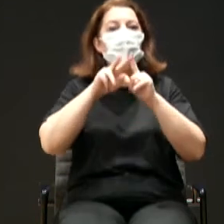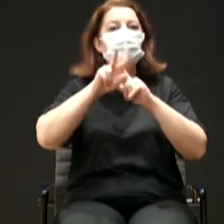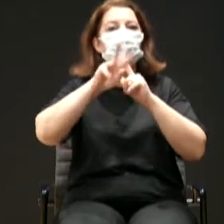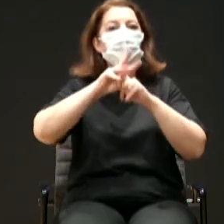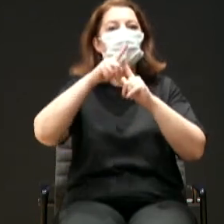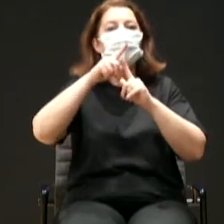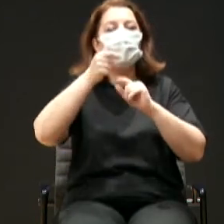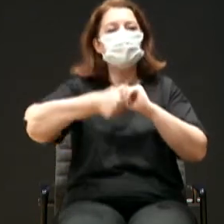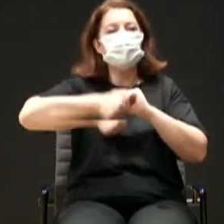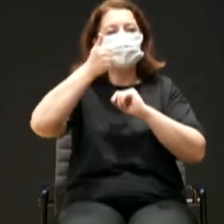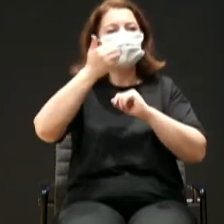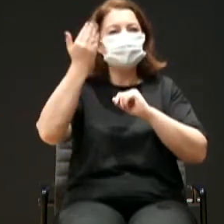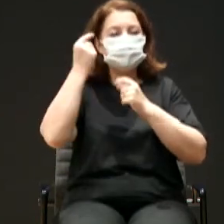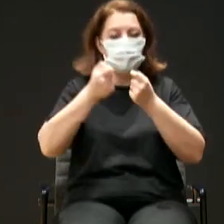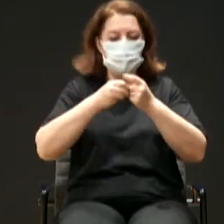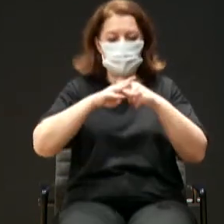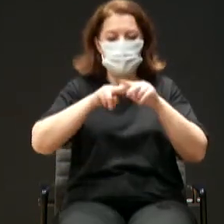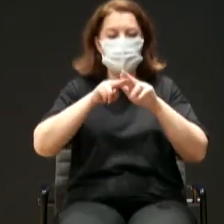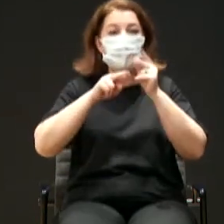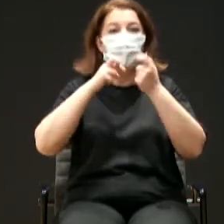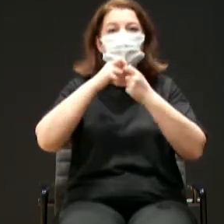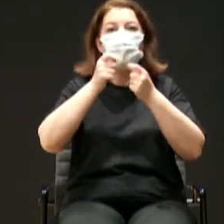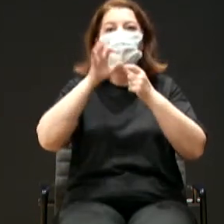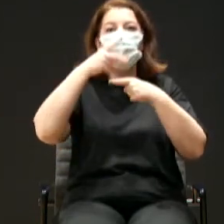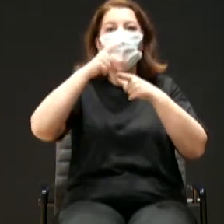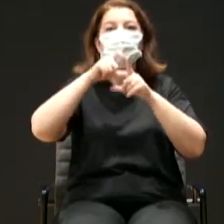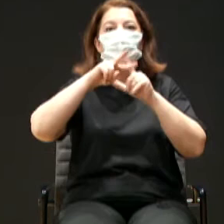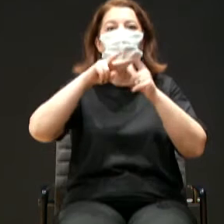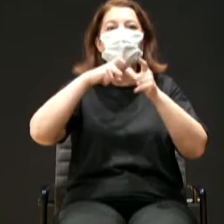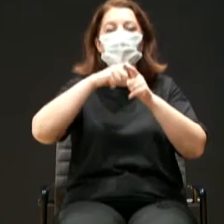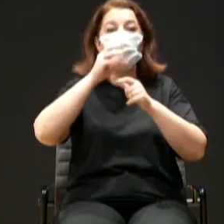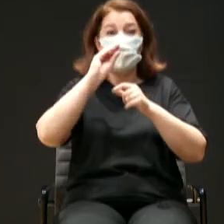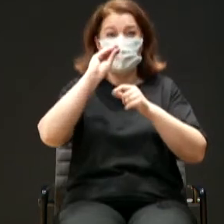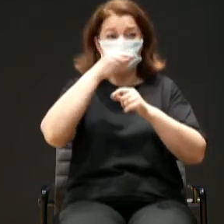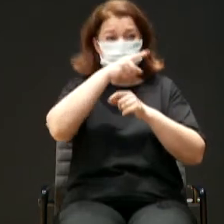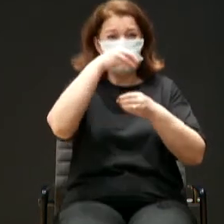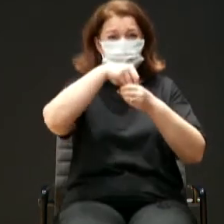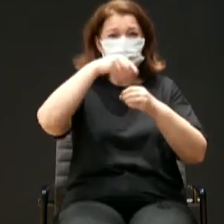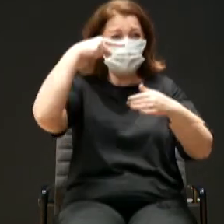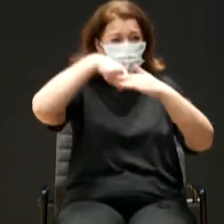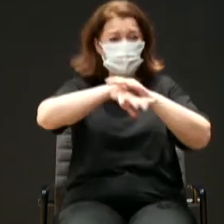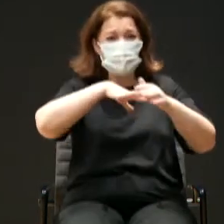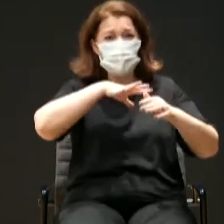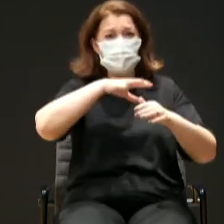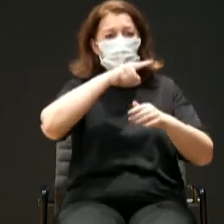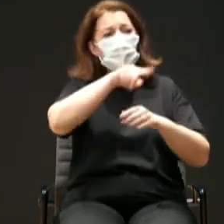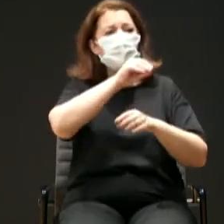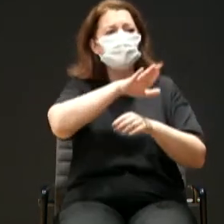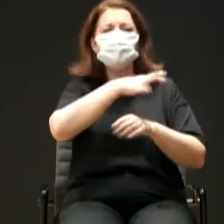Bekir Bozdağ çocuğa tecavüzü şöyle anlatıyor. Küçüğün rızası var diye savunuyor.